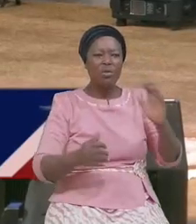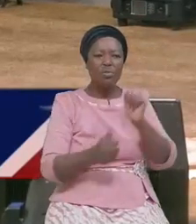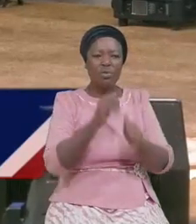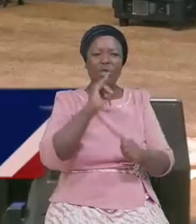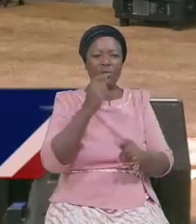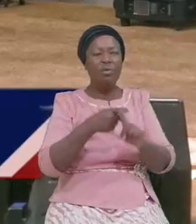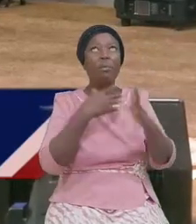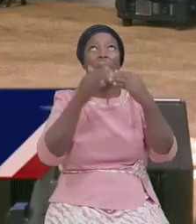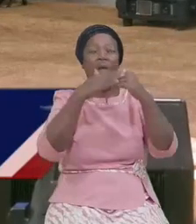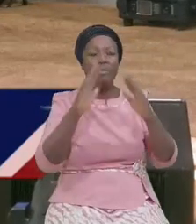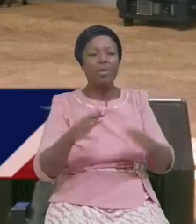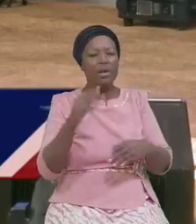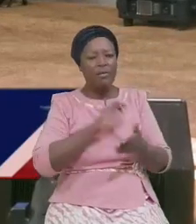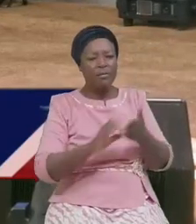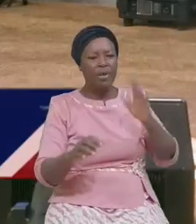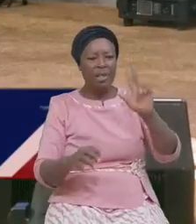3.